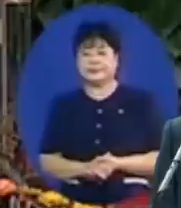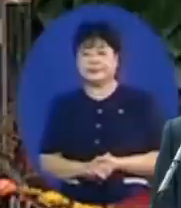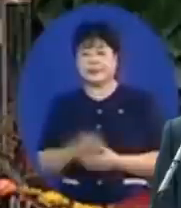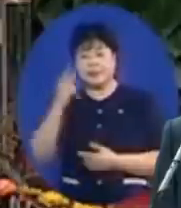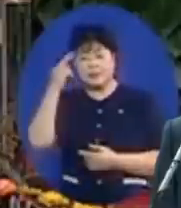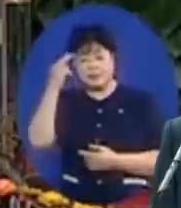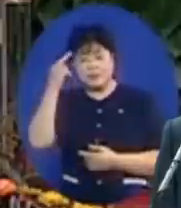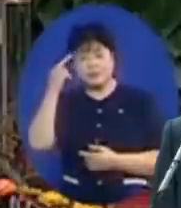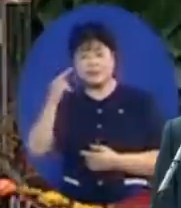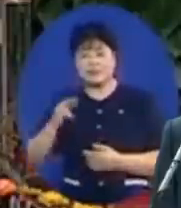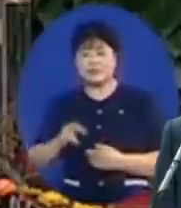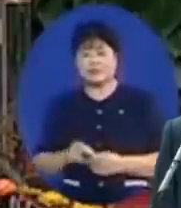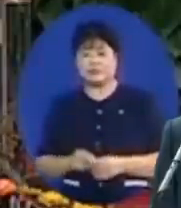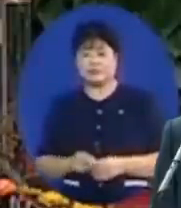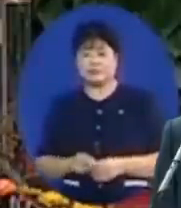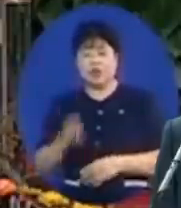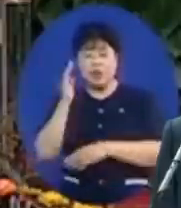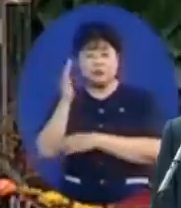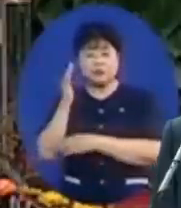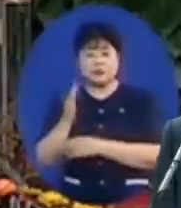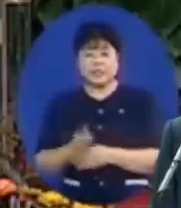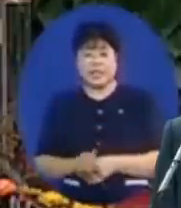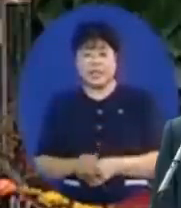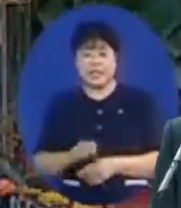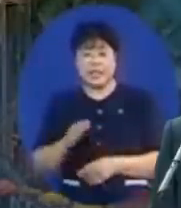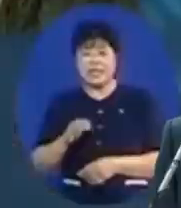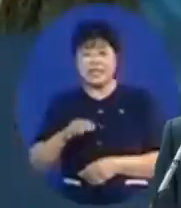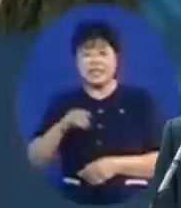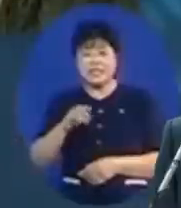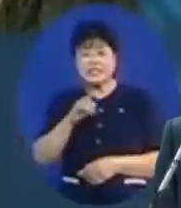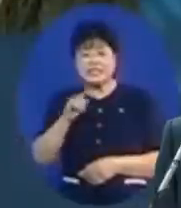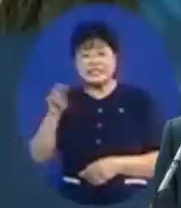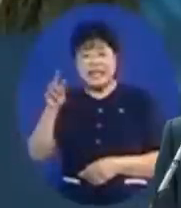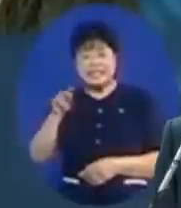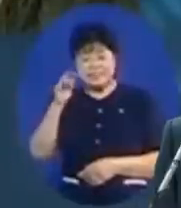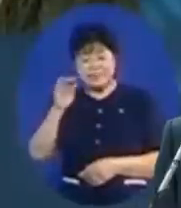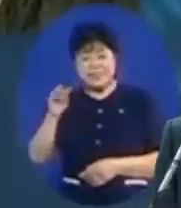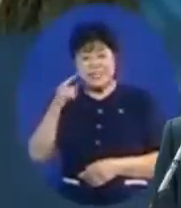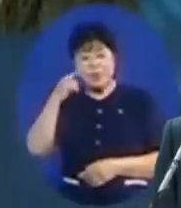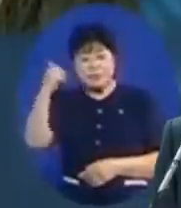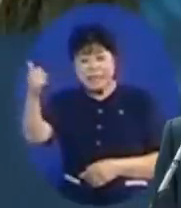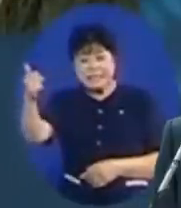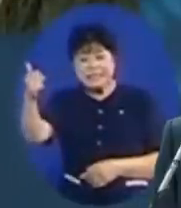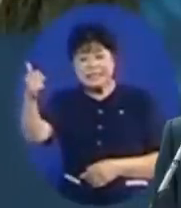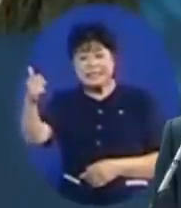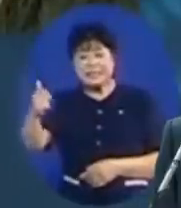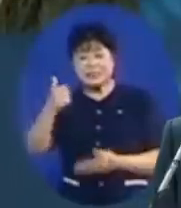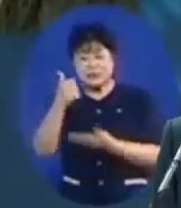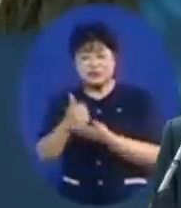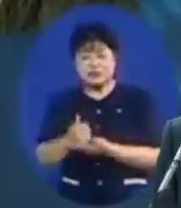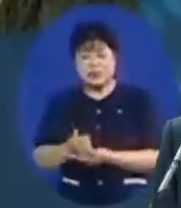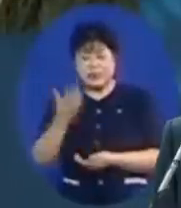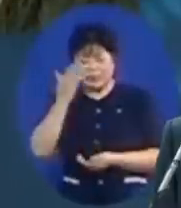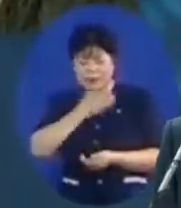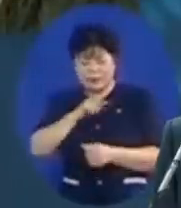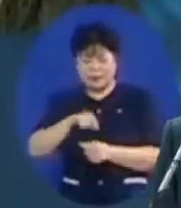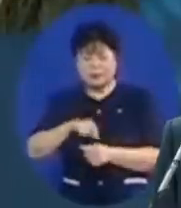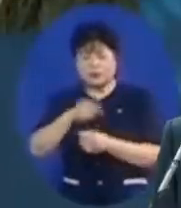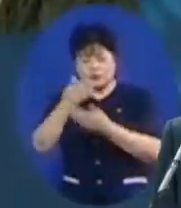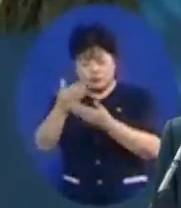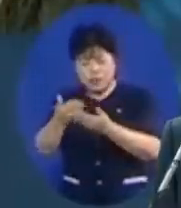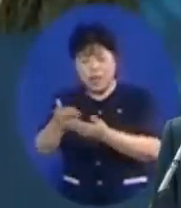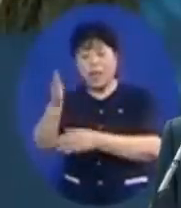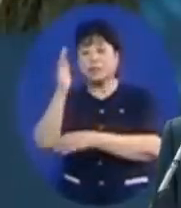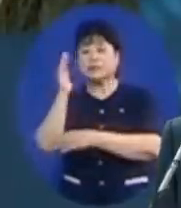미국의 부흥사였던 찰스 피니 목사가 하루는 그의 아들 예수의 피가 우리를 모든 죄에서 깨끗하게 하실 것이라는 제목으로